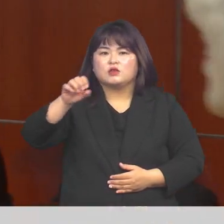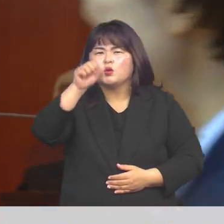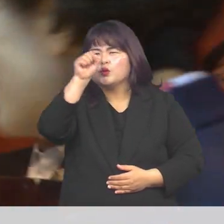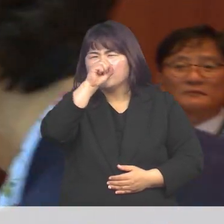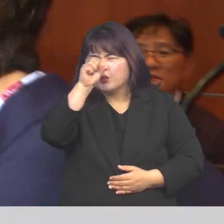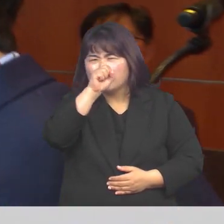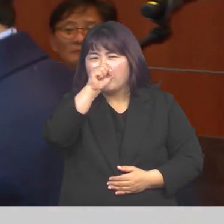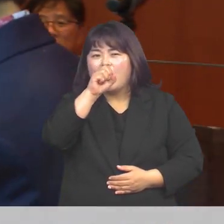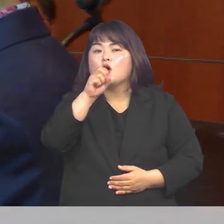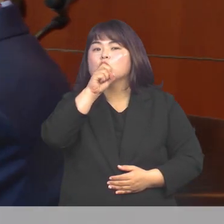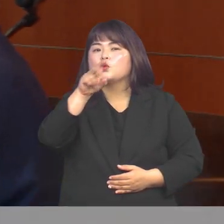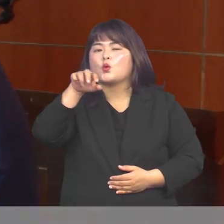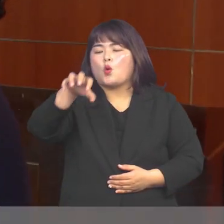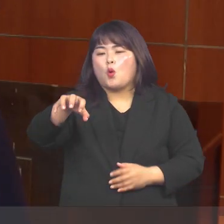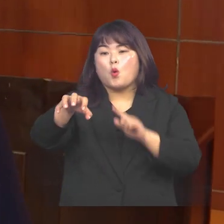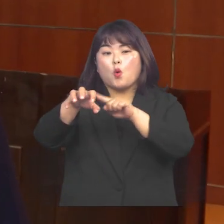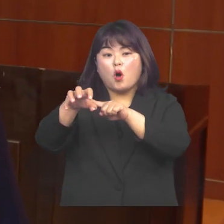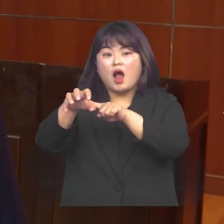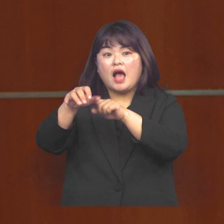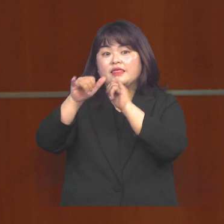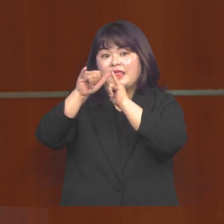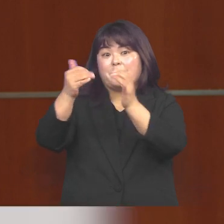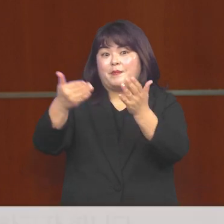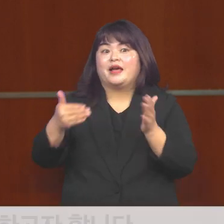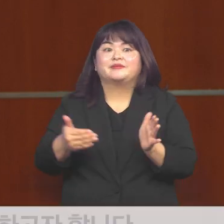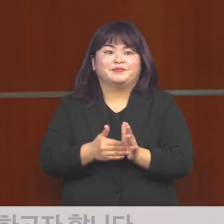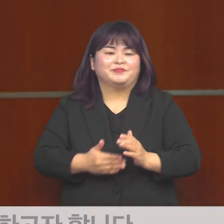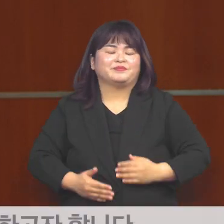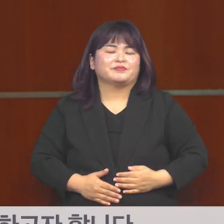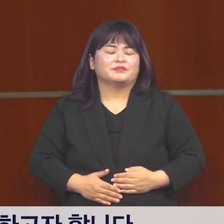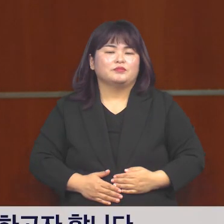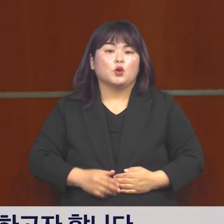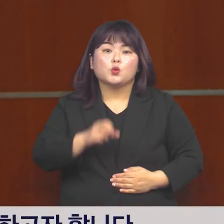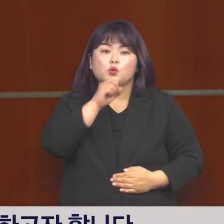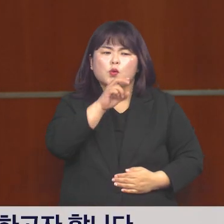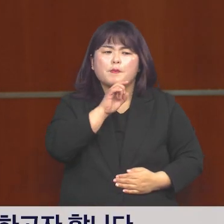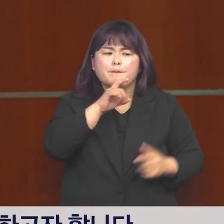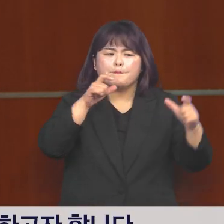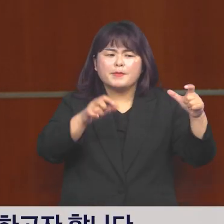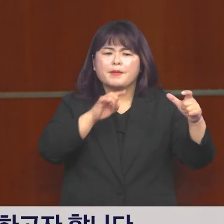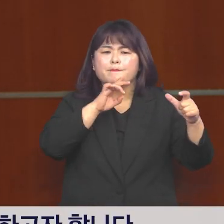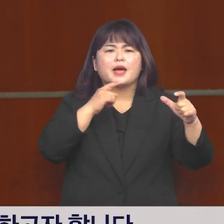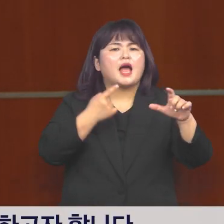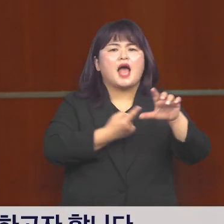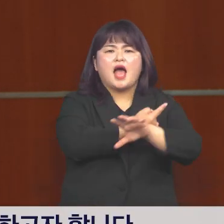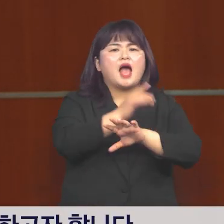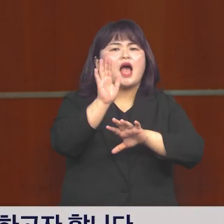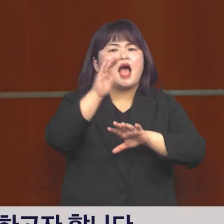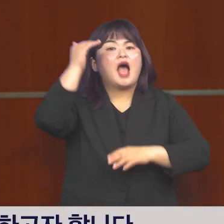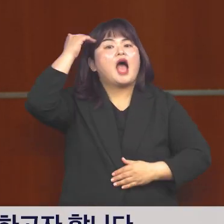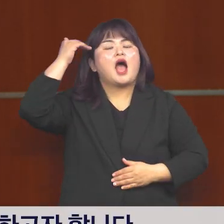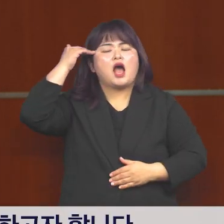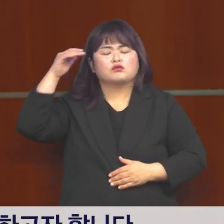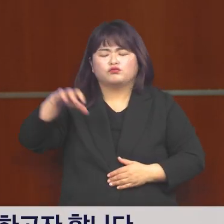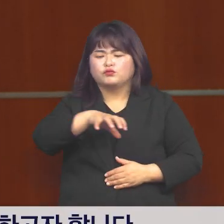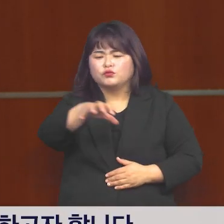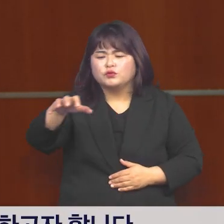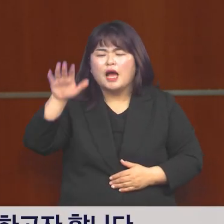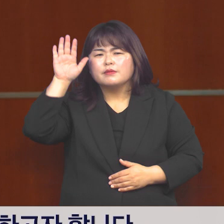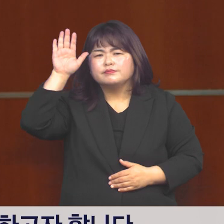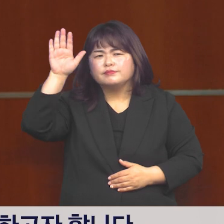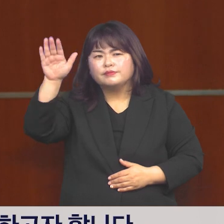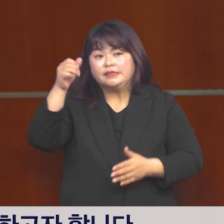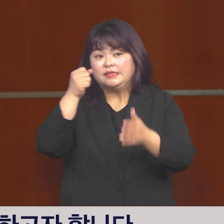브랜드 지역 혁신 부문 대상을 수상했습니다. 용인뿐 아니고 우리 대한민국의 미래 경쟁력을 위해서 저희도